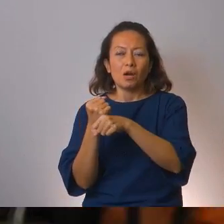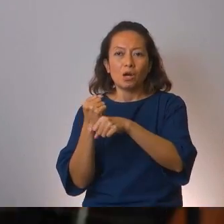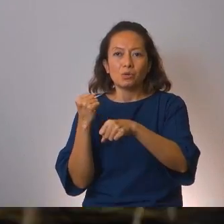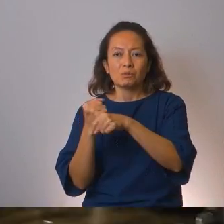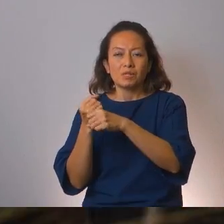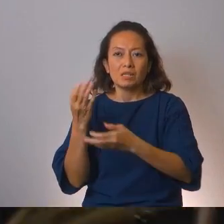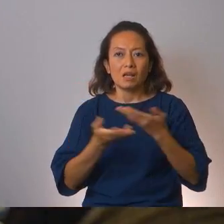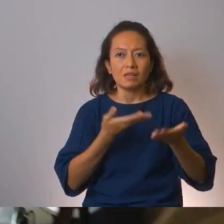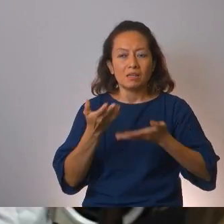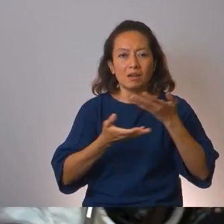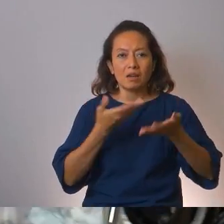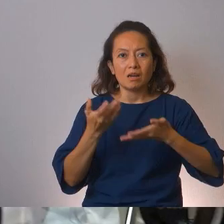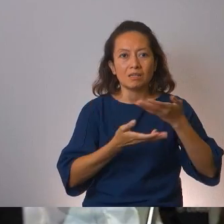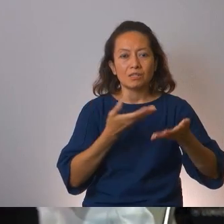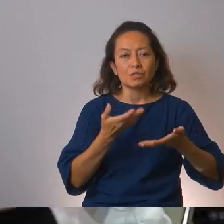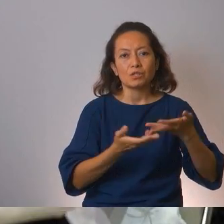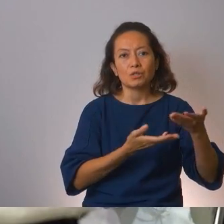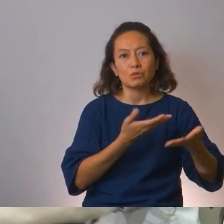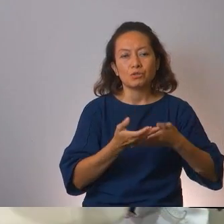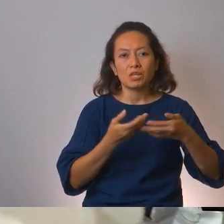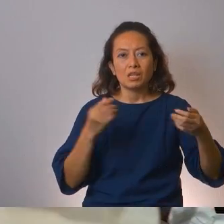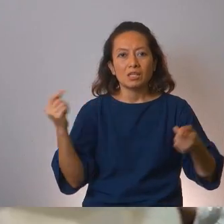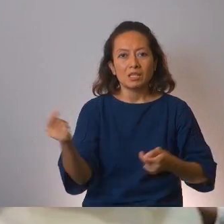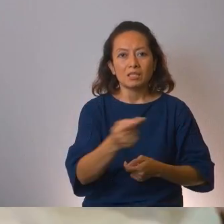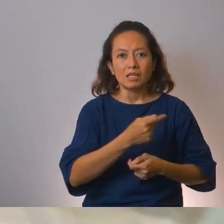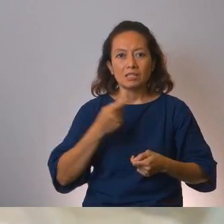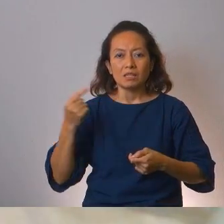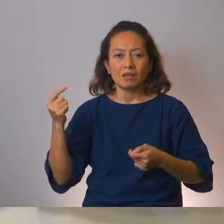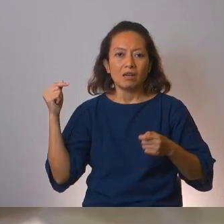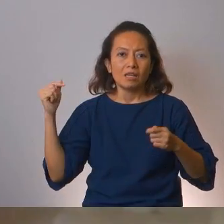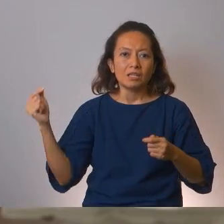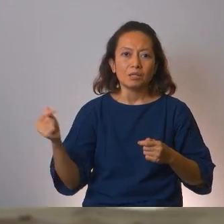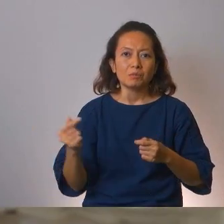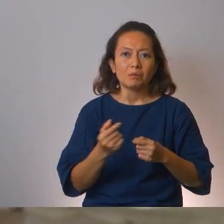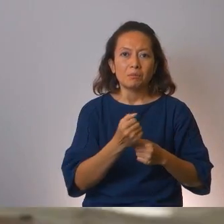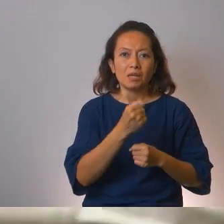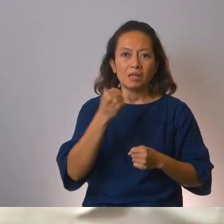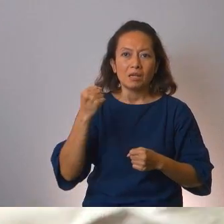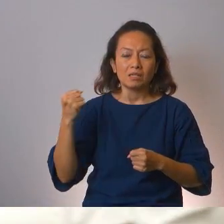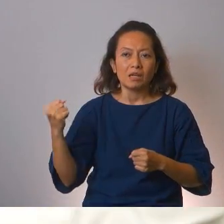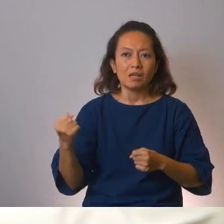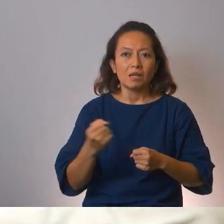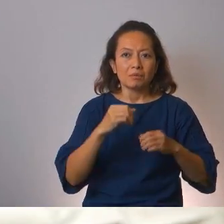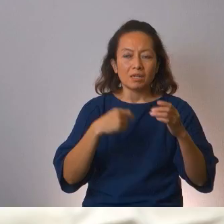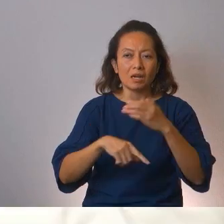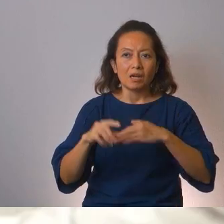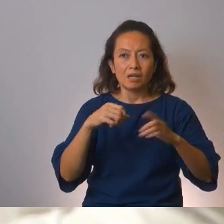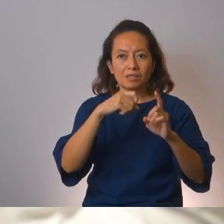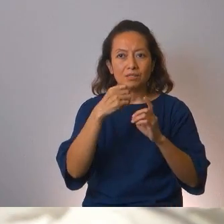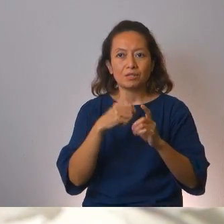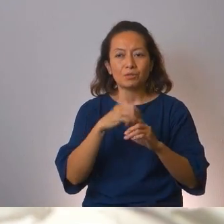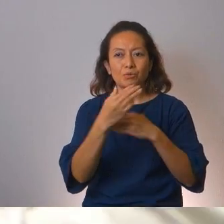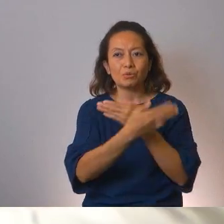bahu-membahu melayani terus. Kita saling membela dalam